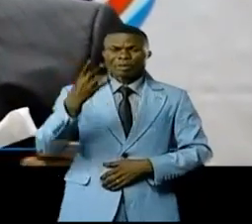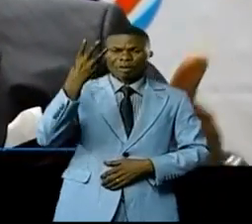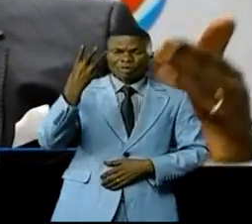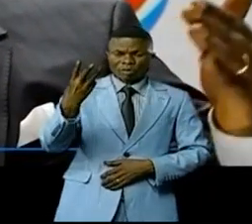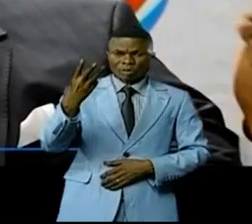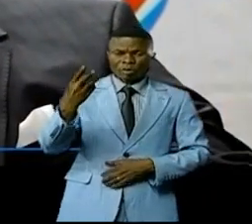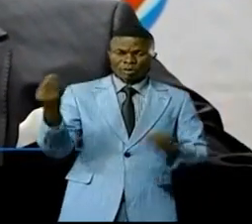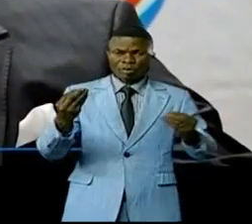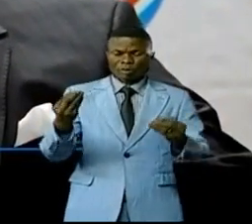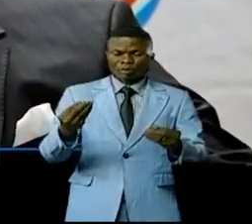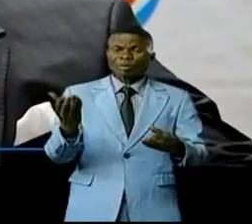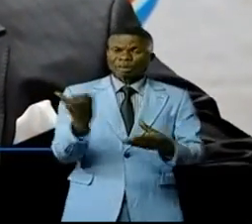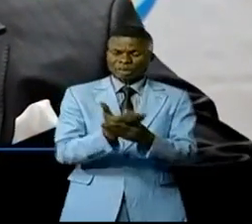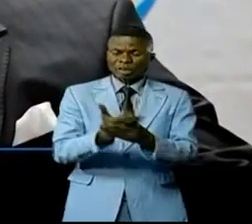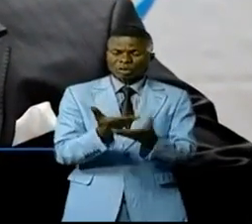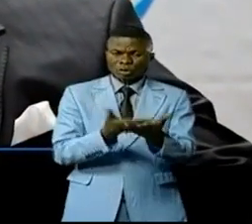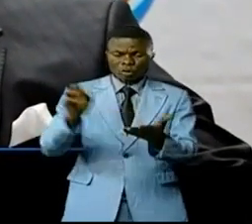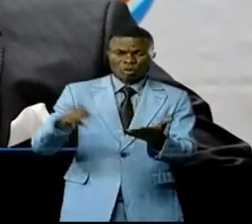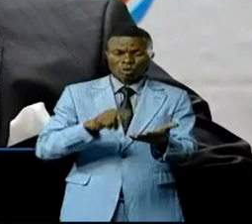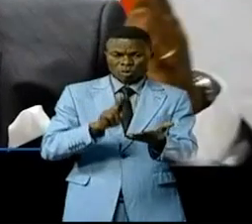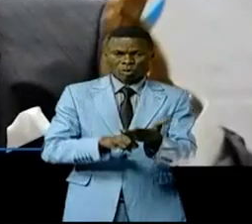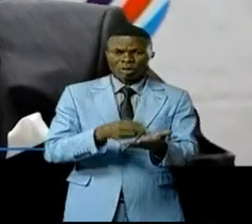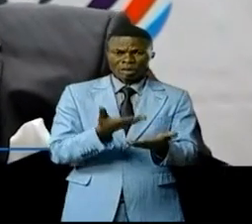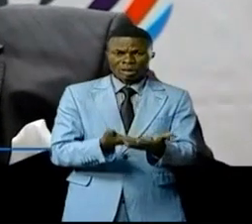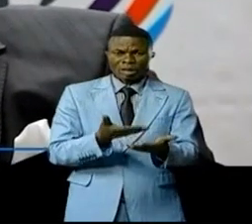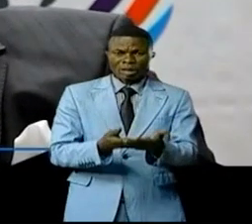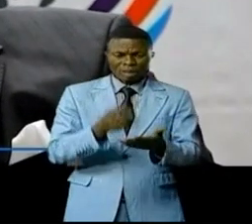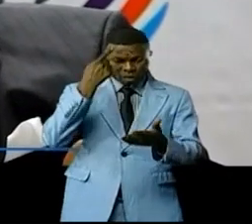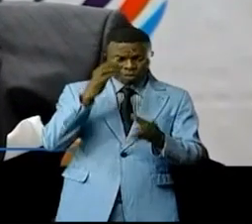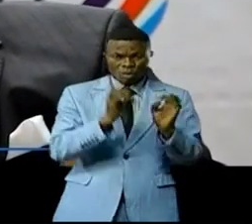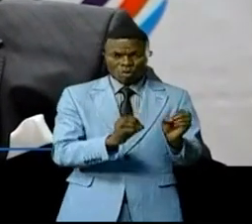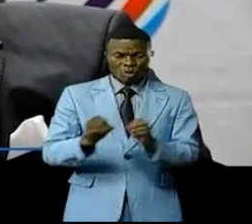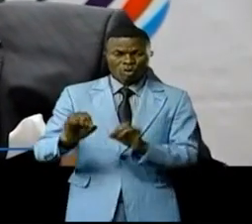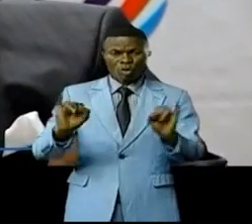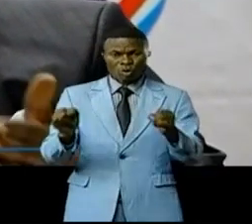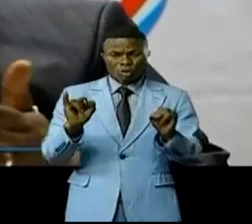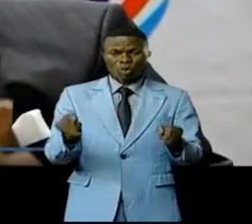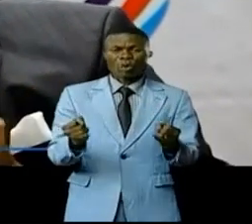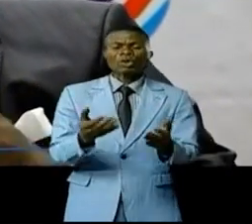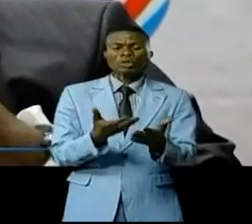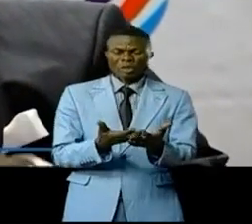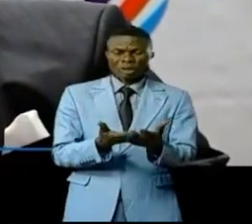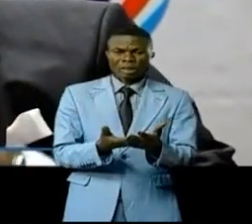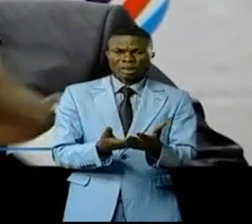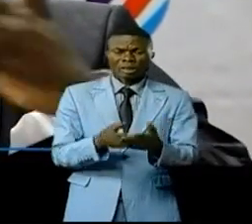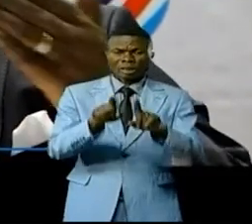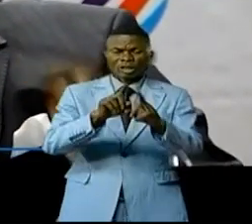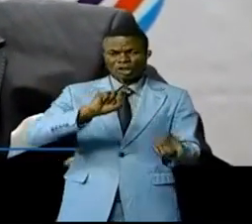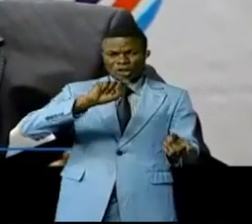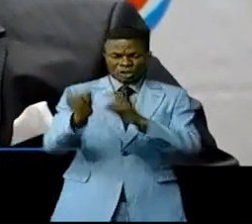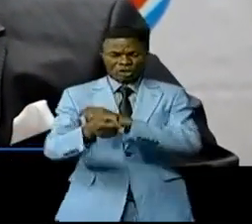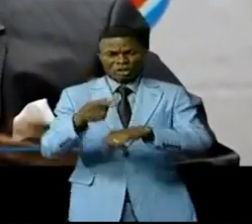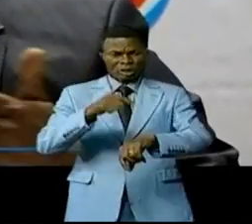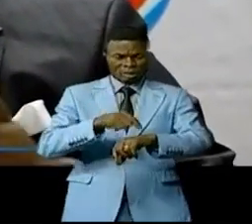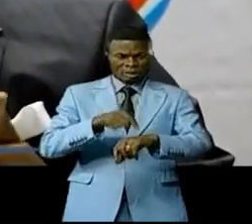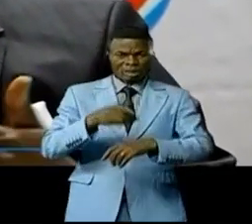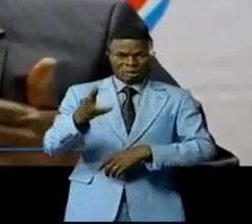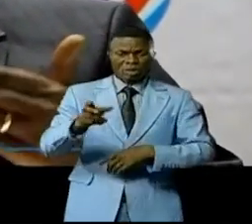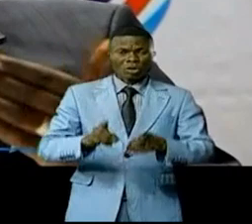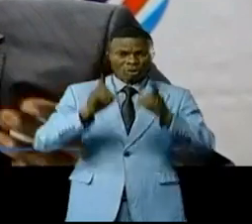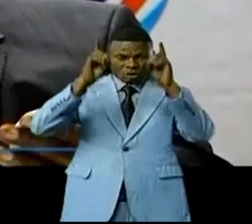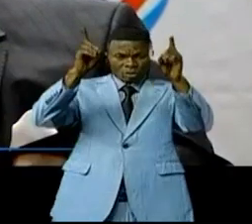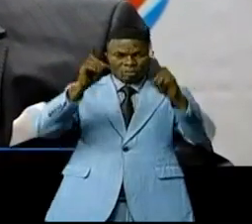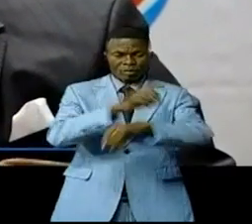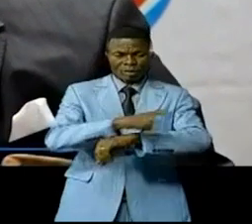fait qu'il y a le cahier des charges qui a été signé pour l'organisation de ce jeu et qu'il y a eu changement de date, l'administrateur